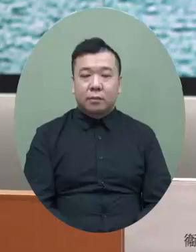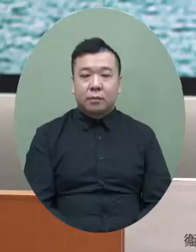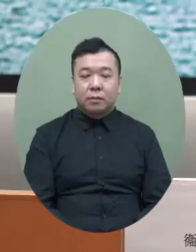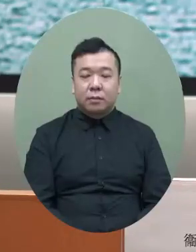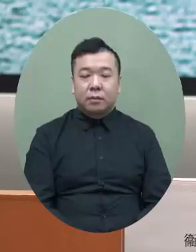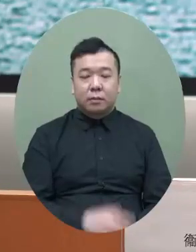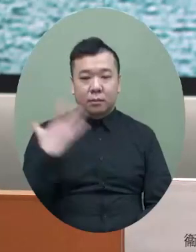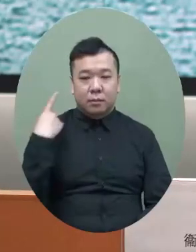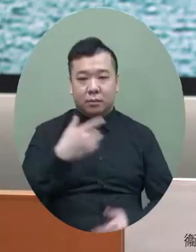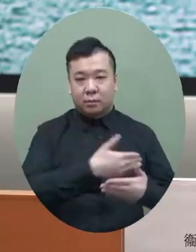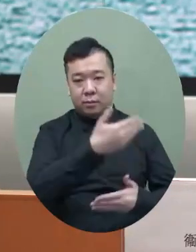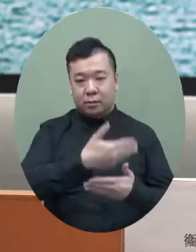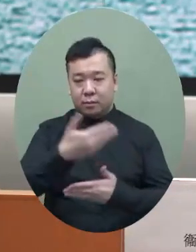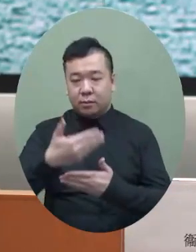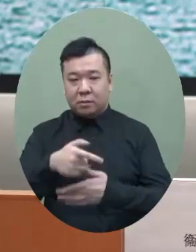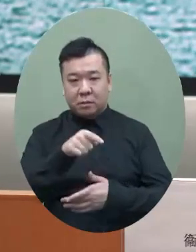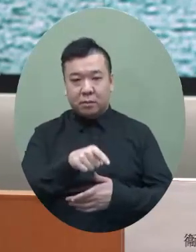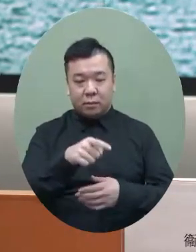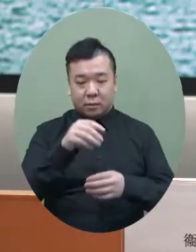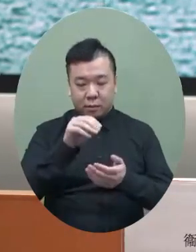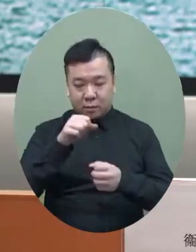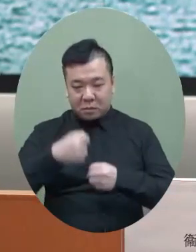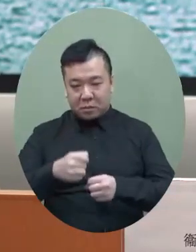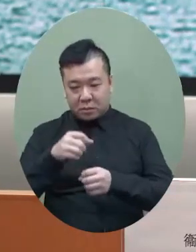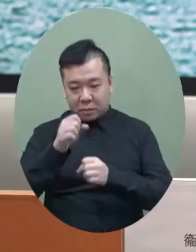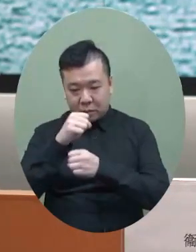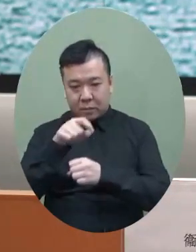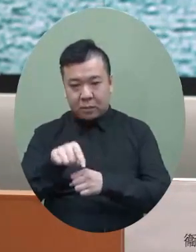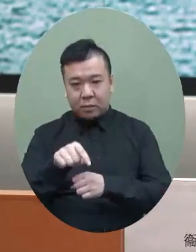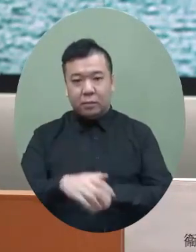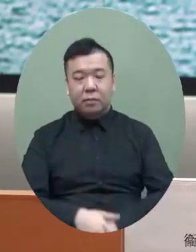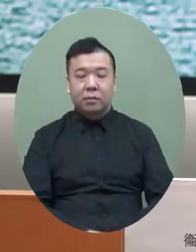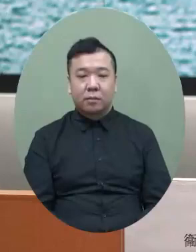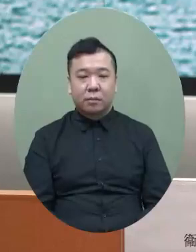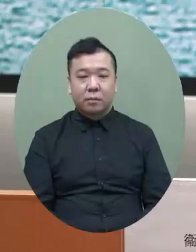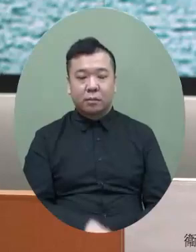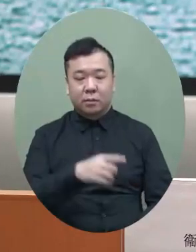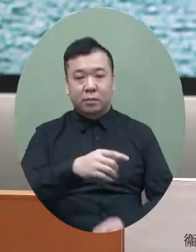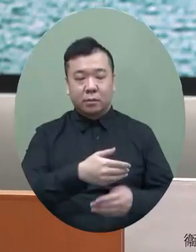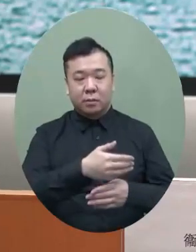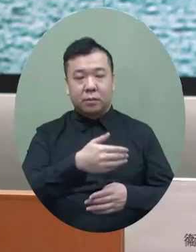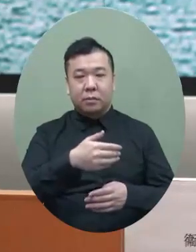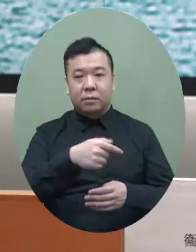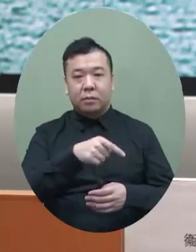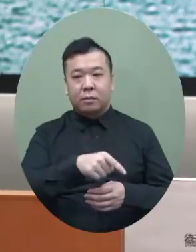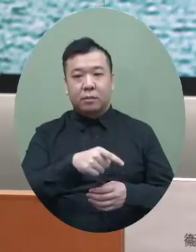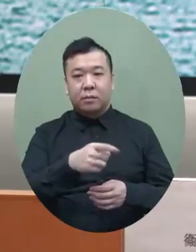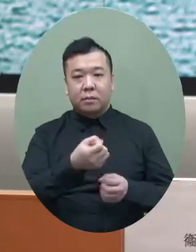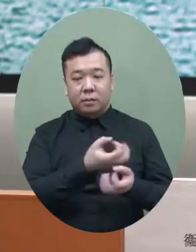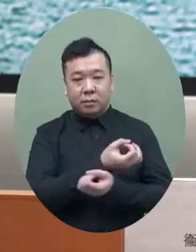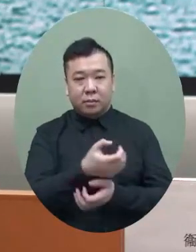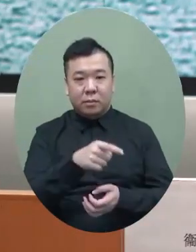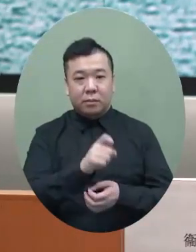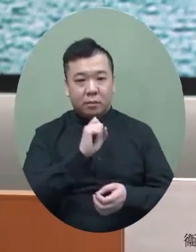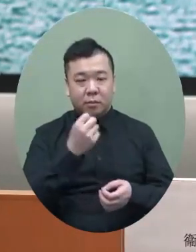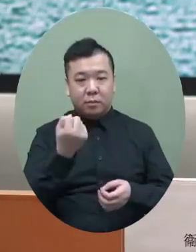琴日嗰三個大廈啦，就譬如話澤豐花園個澤民樓啦，咁佢有多